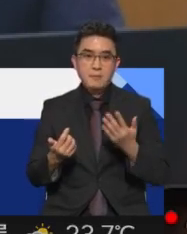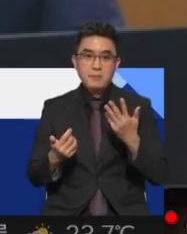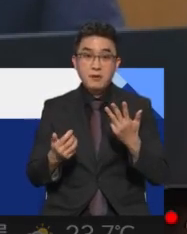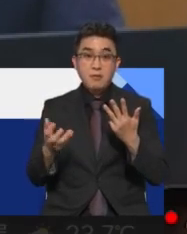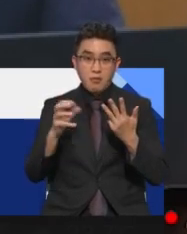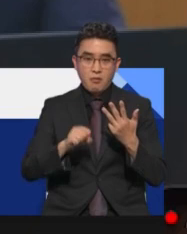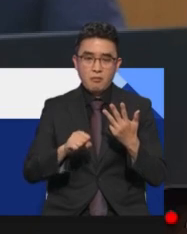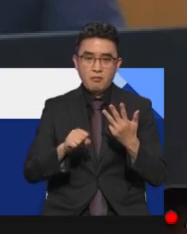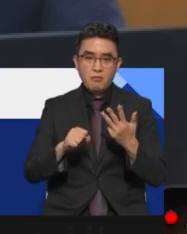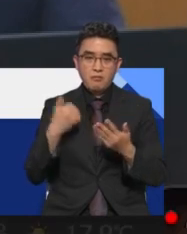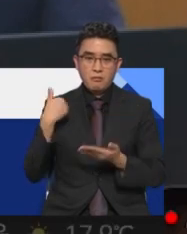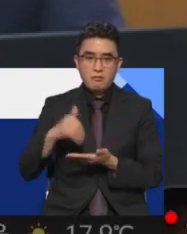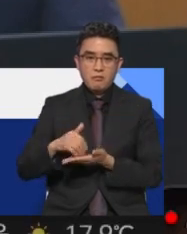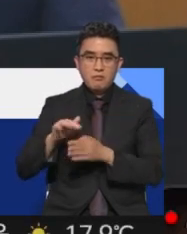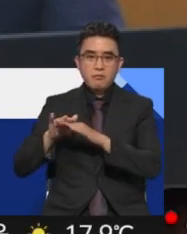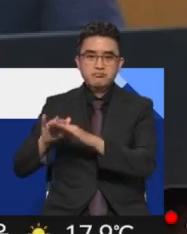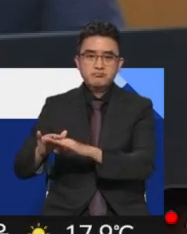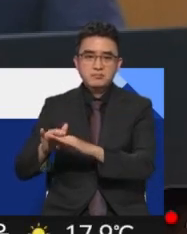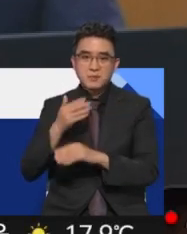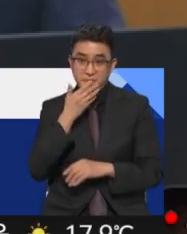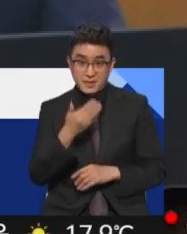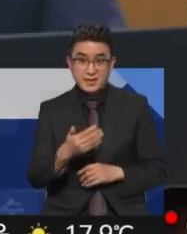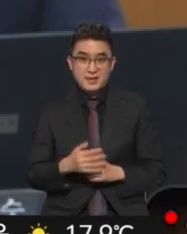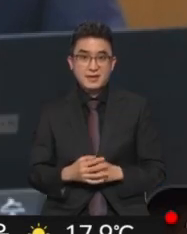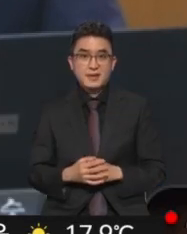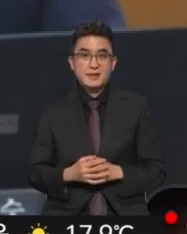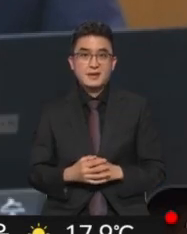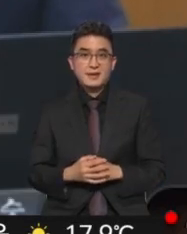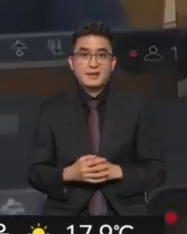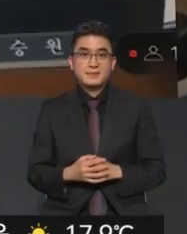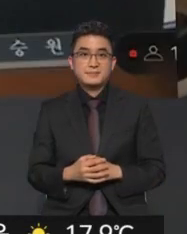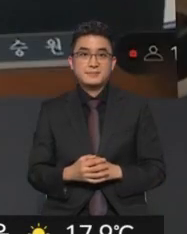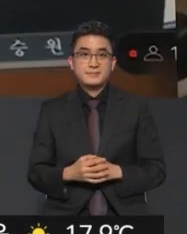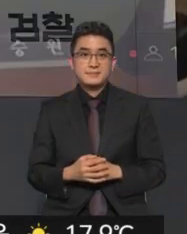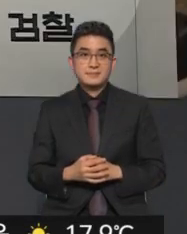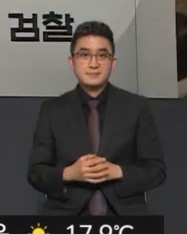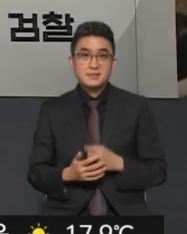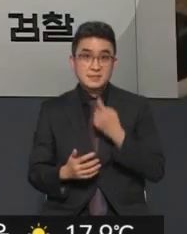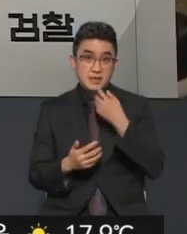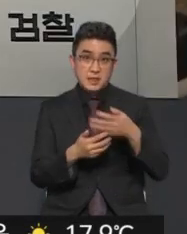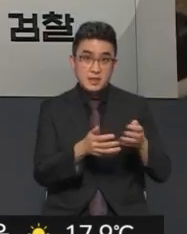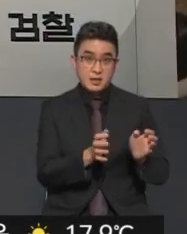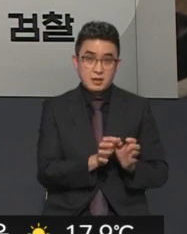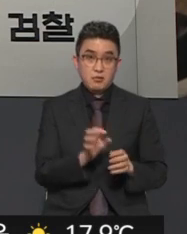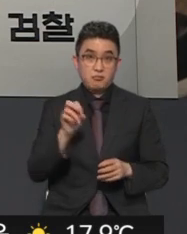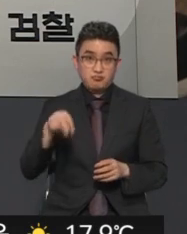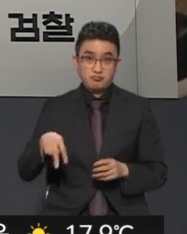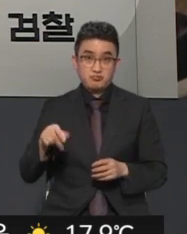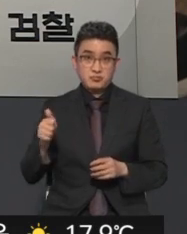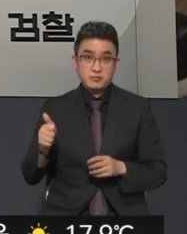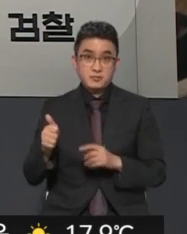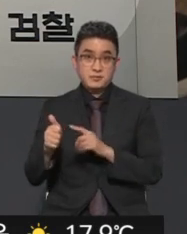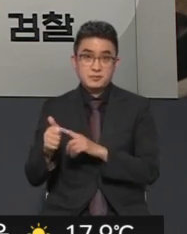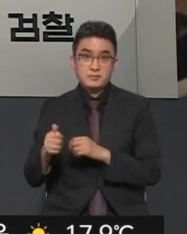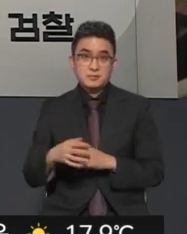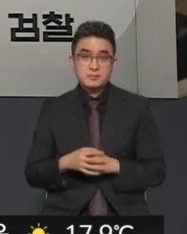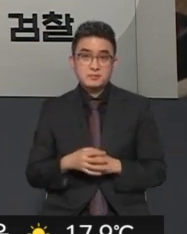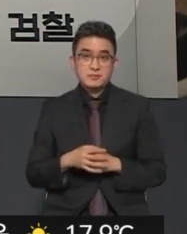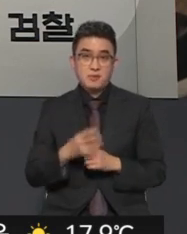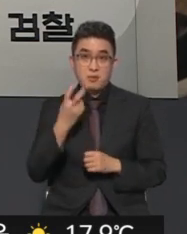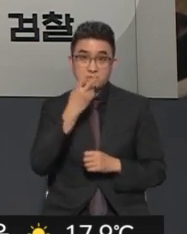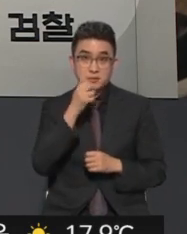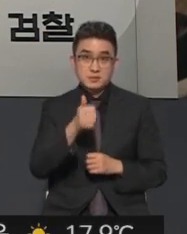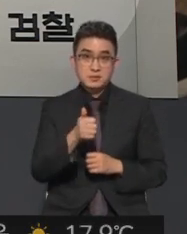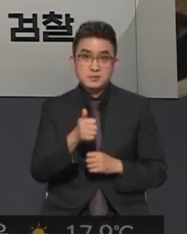잘 그대로 보존할 수도 있습니다 민주당은 유전본부장이 검사실에서 동거녀를